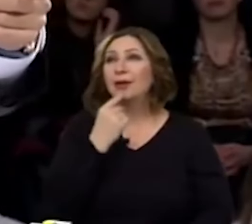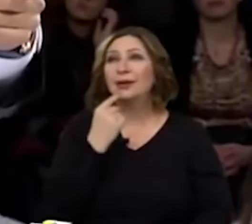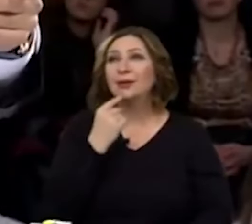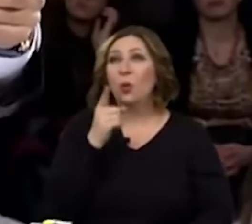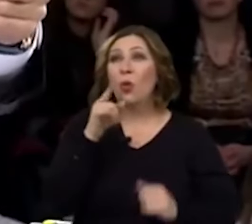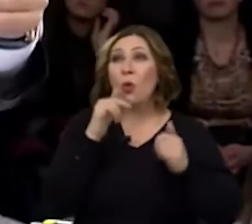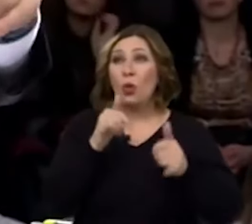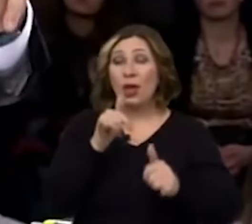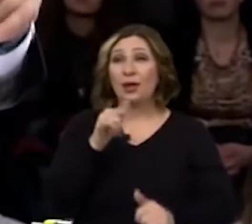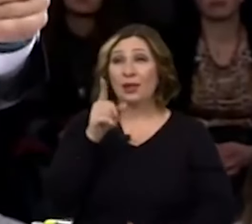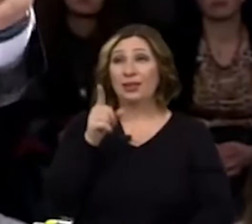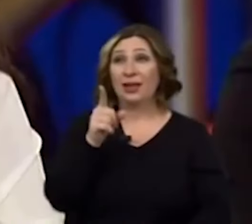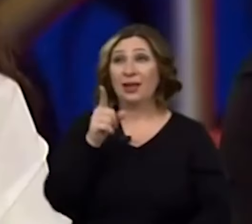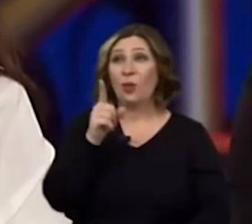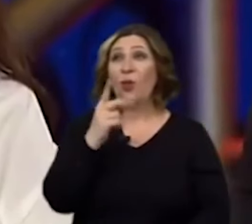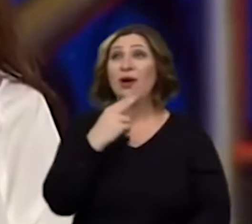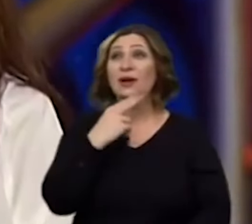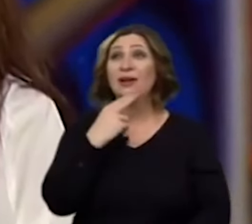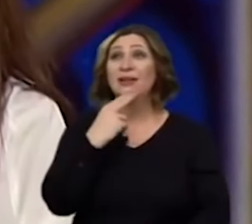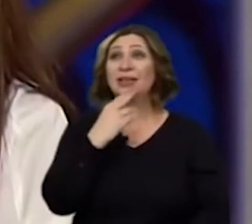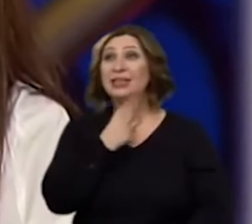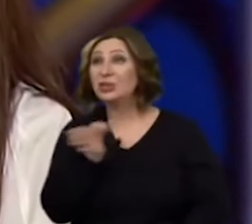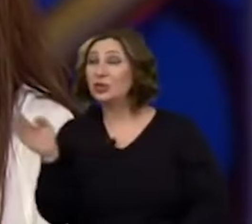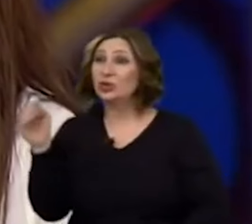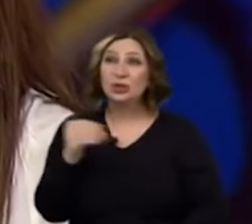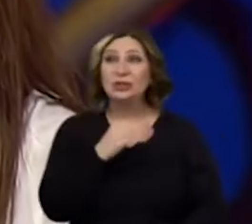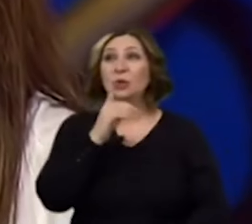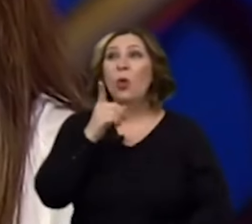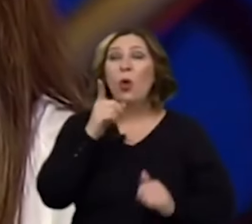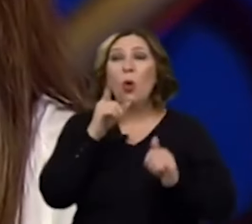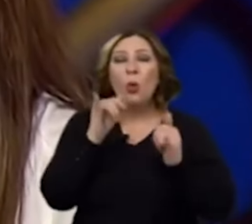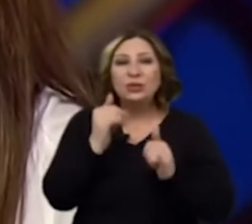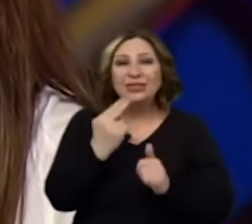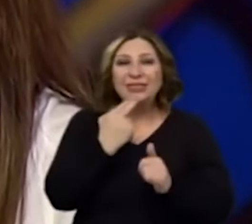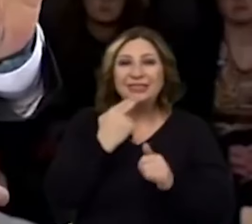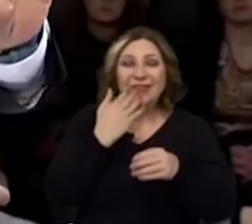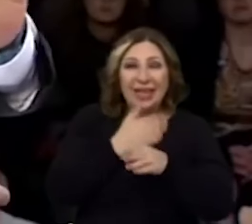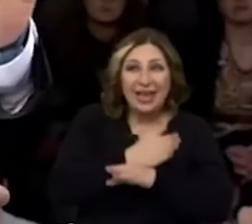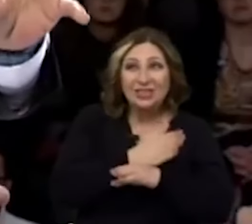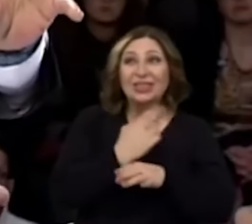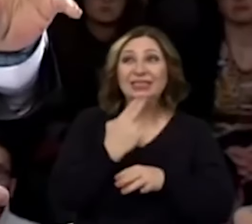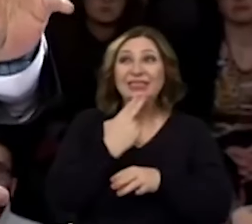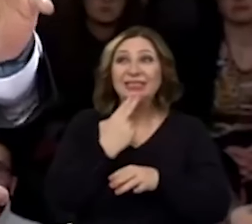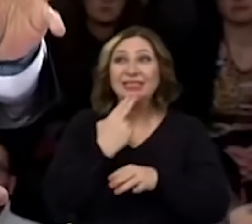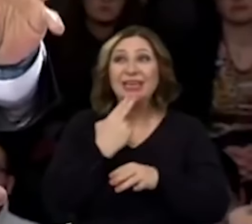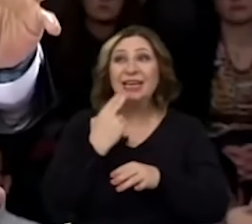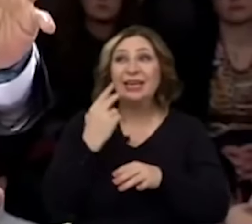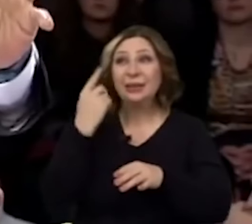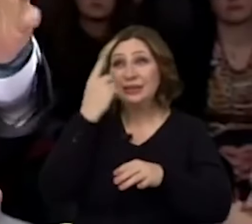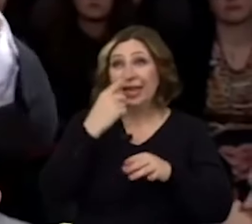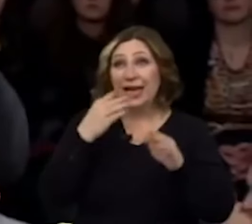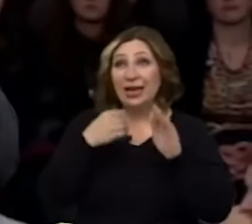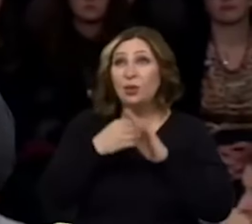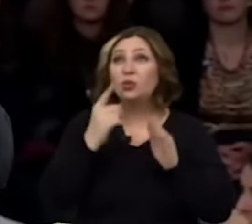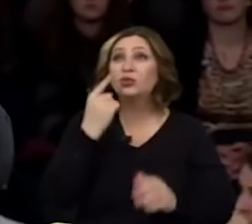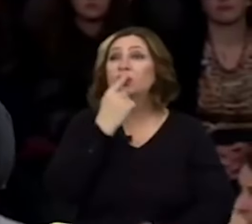o oynarken de yani o kadına giriş çıkış bilmem ne, hani oyuncu kız ve gerçek kıza sahnede girip çıkarken